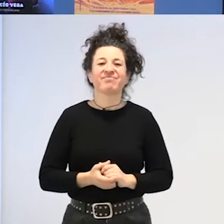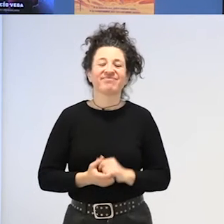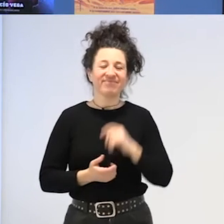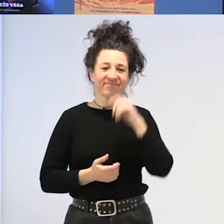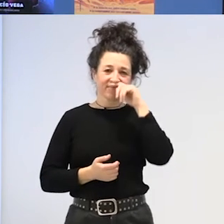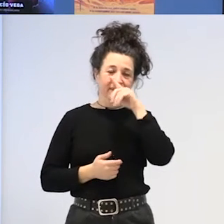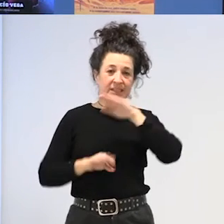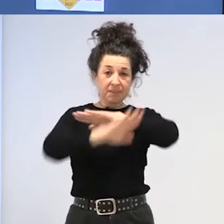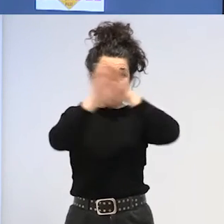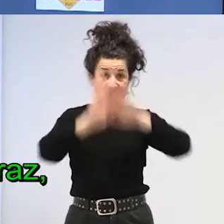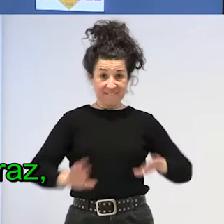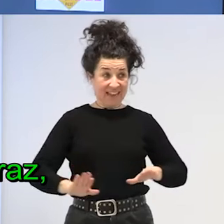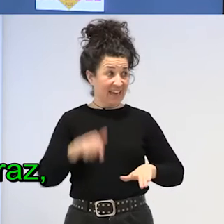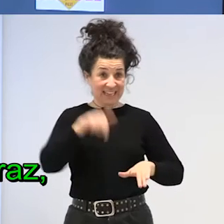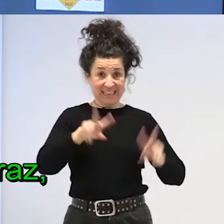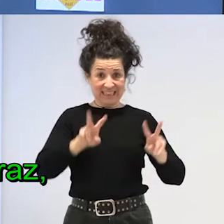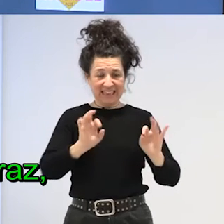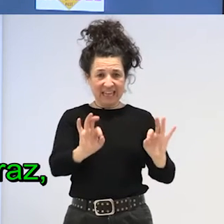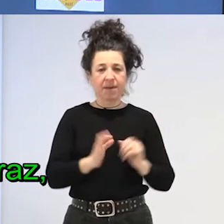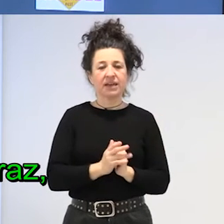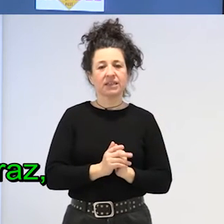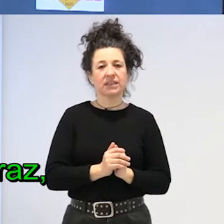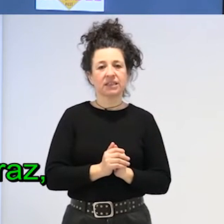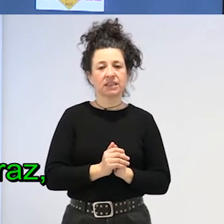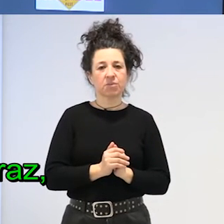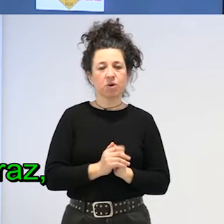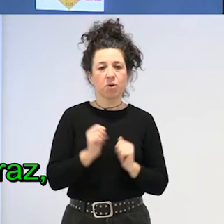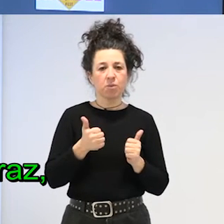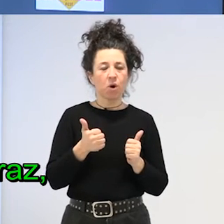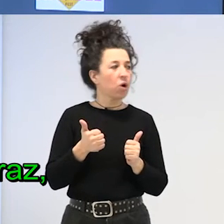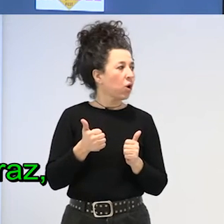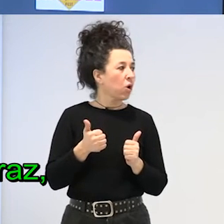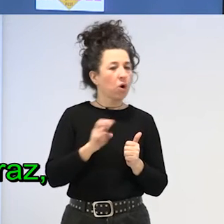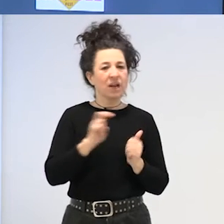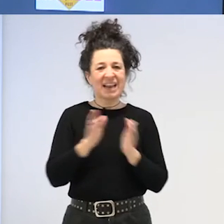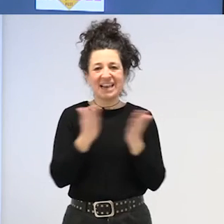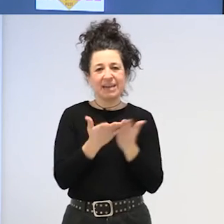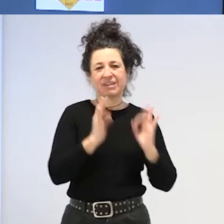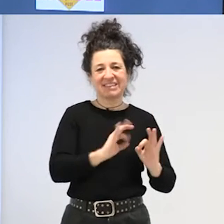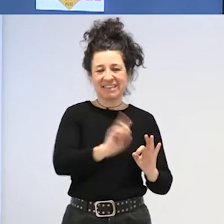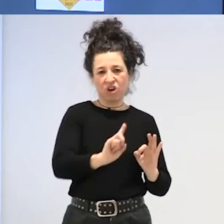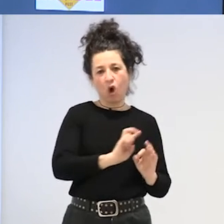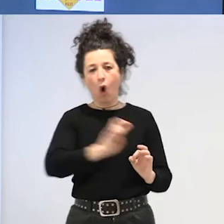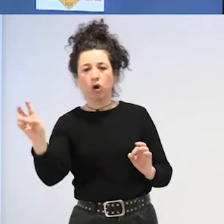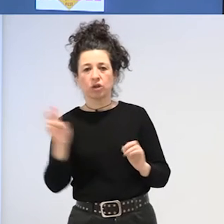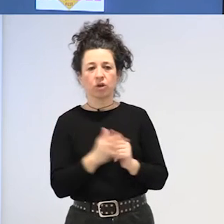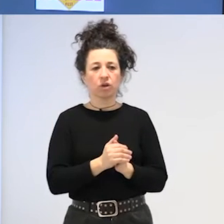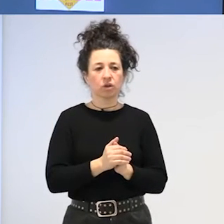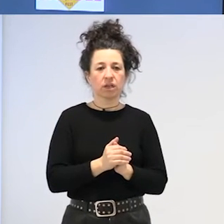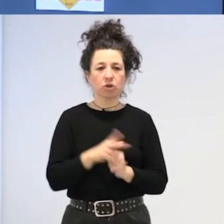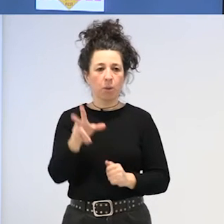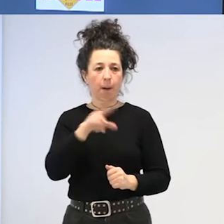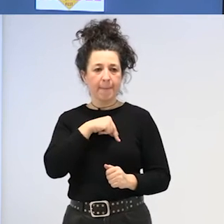Eta maitzeko honekin, bueno, beste egitasmo batzu gazteleraz ez direnak liburuak berez, baina adibidez deko horripli saria,